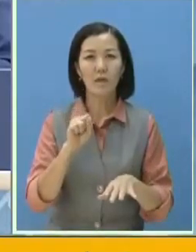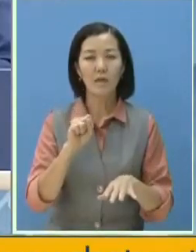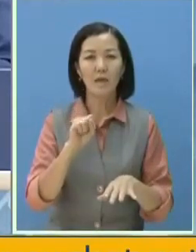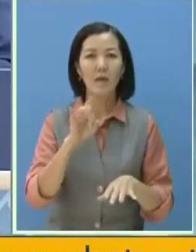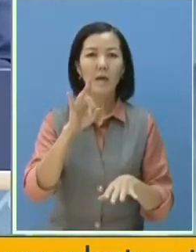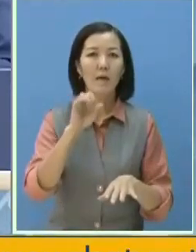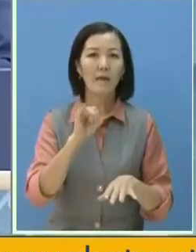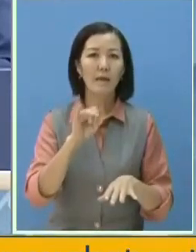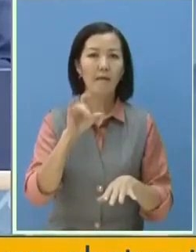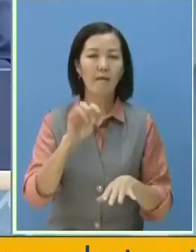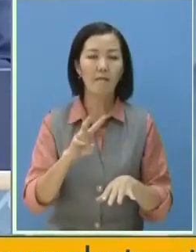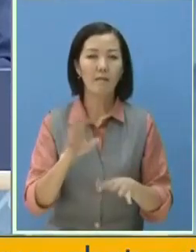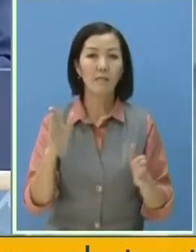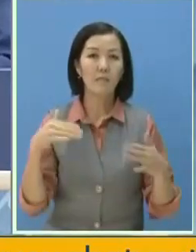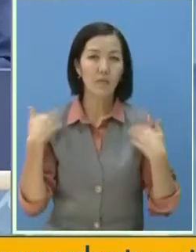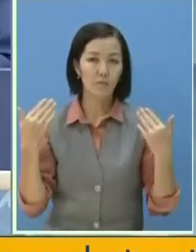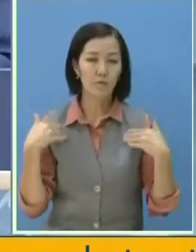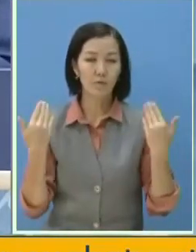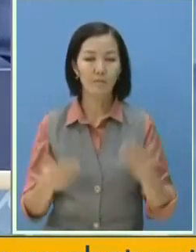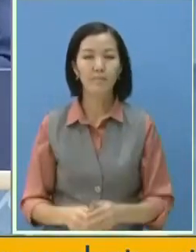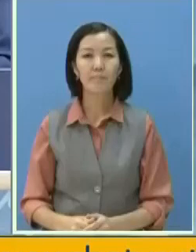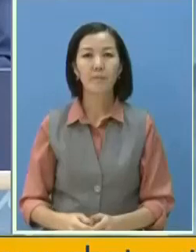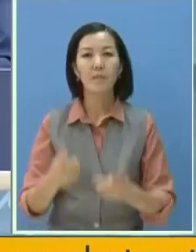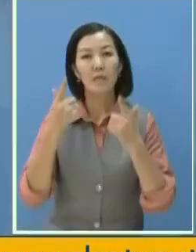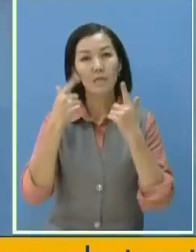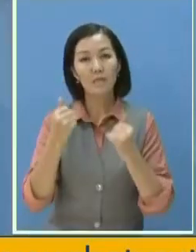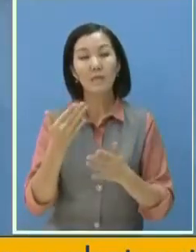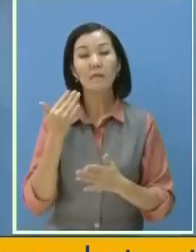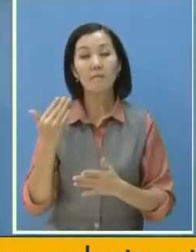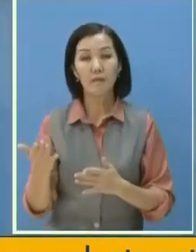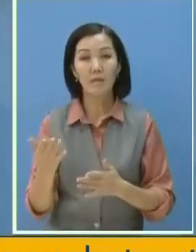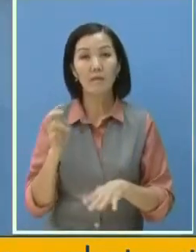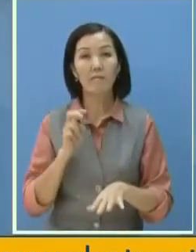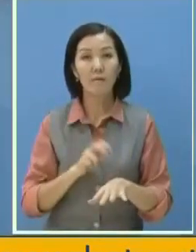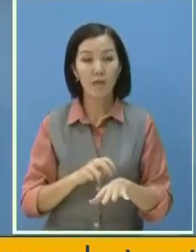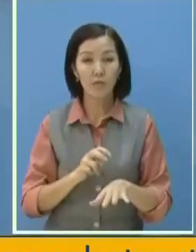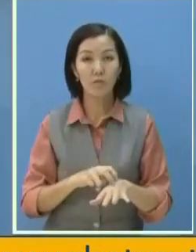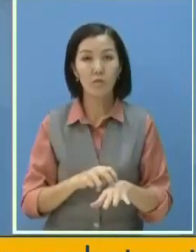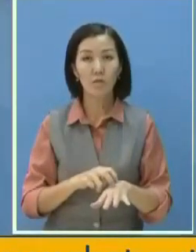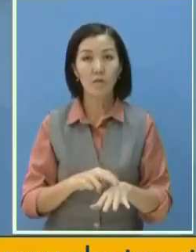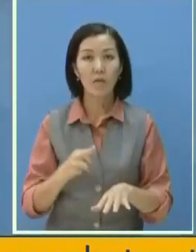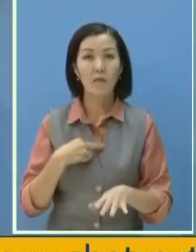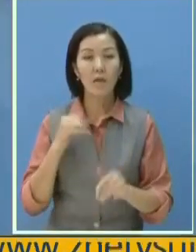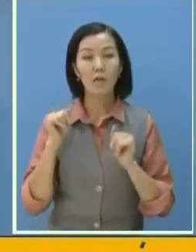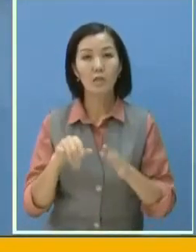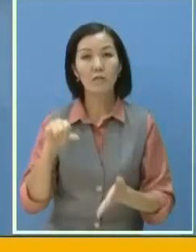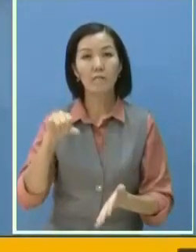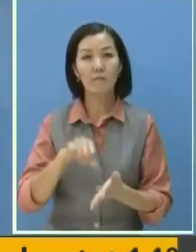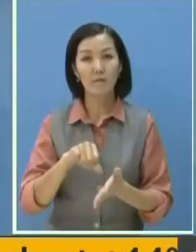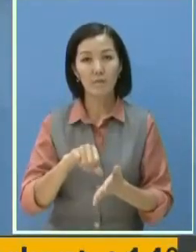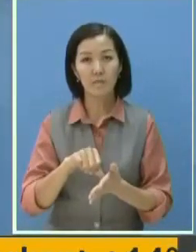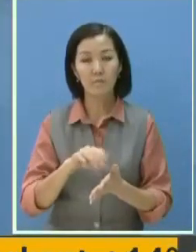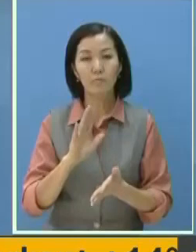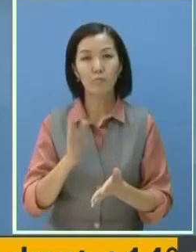Итак, здравствуйте, Райхан Маратовна. Здравствуйте. Зная, что вы специалист в данном вопросе, я решил выступить сегодня в роли ярого